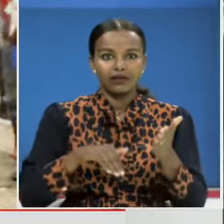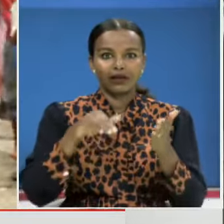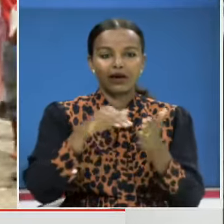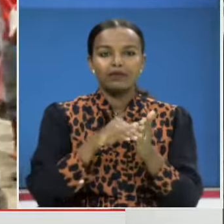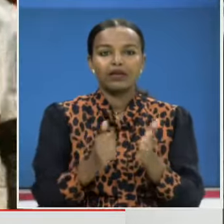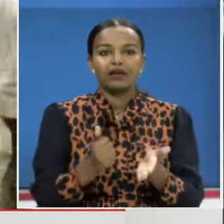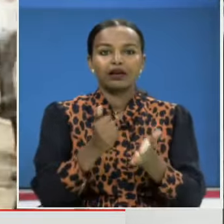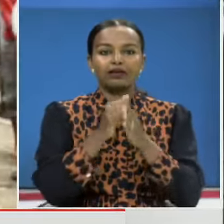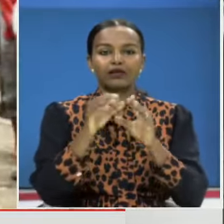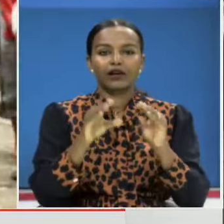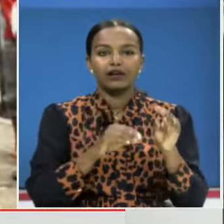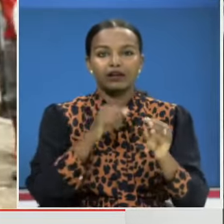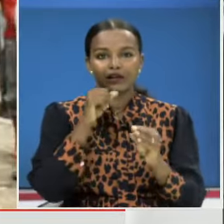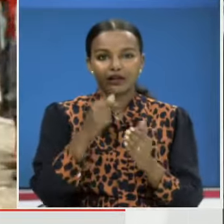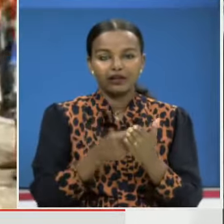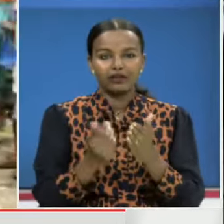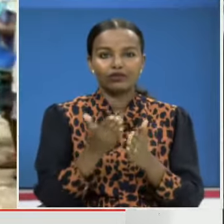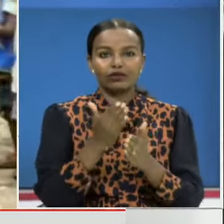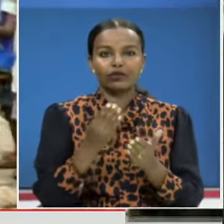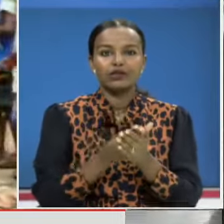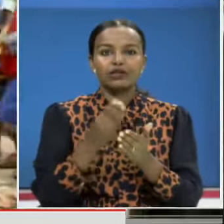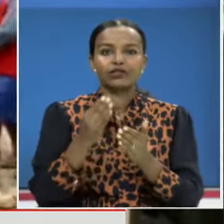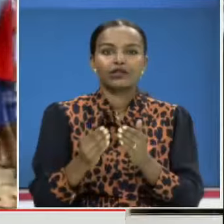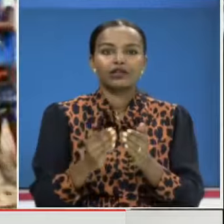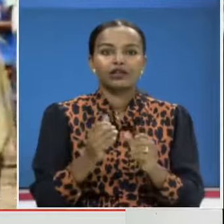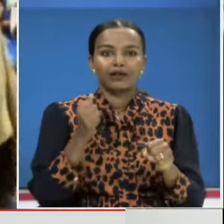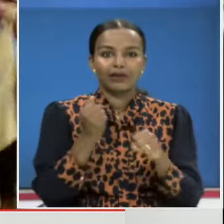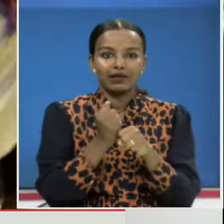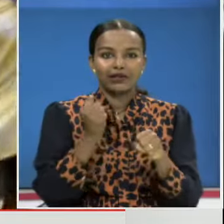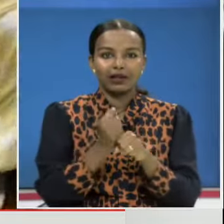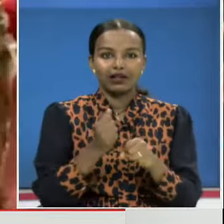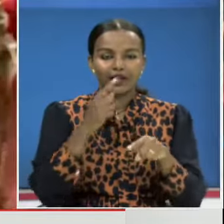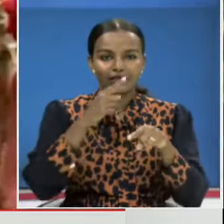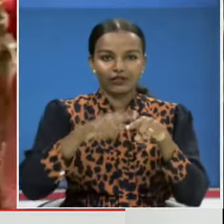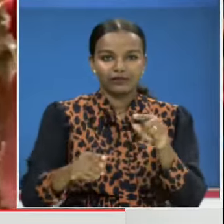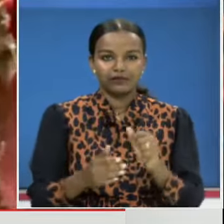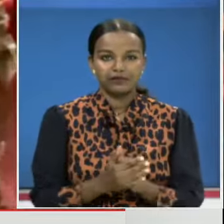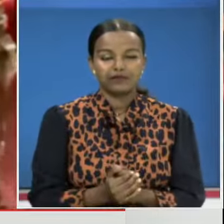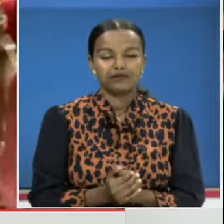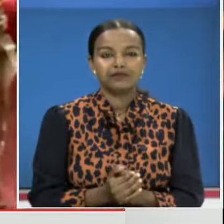ድርጅት እንደዚሁ ድጋፍ ካላደረገልኝ እኔ አሁን ይህን ቁሳቁስ ገዝቼ አሁን ለማስተማር አልችልም እኔ።